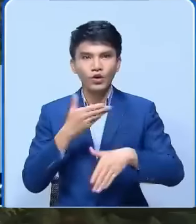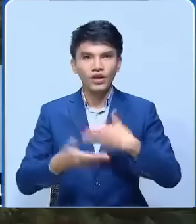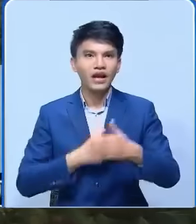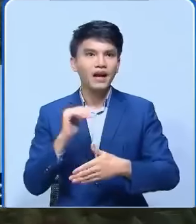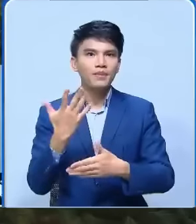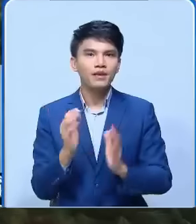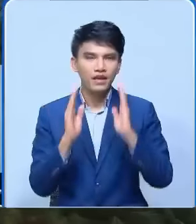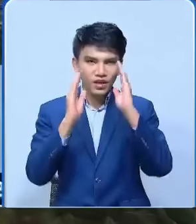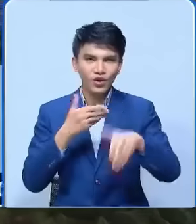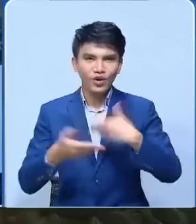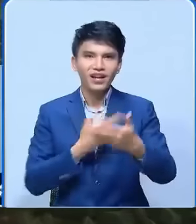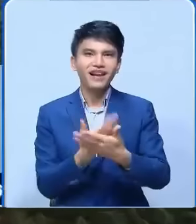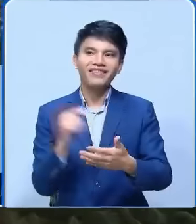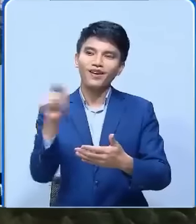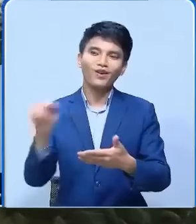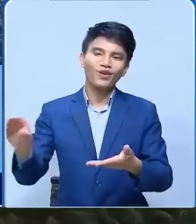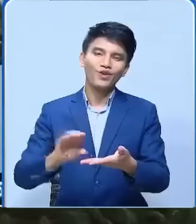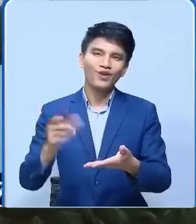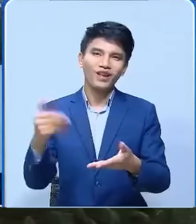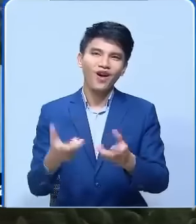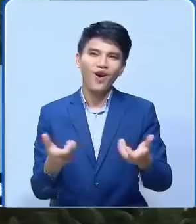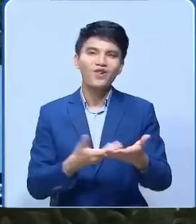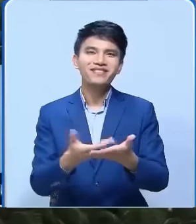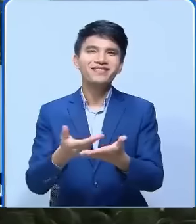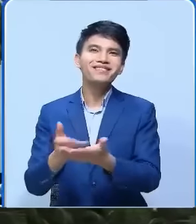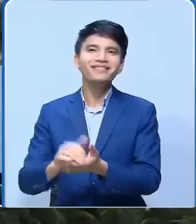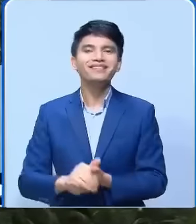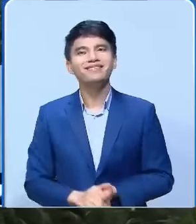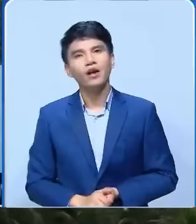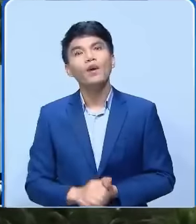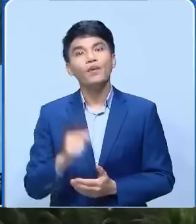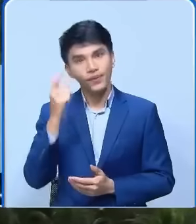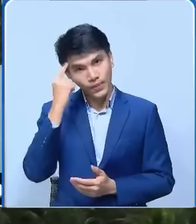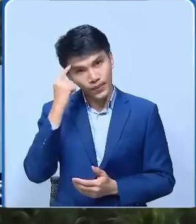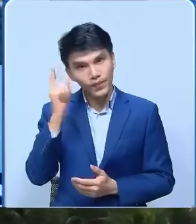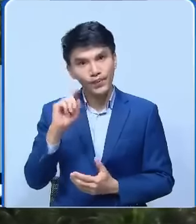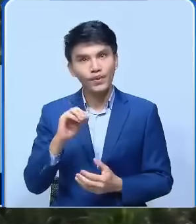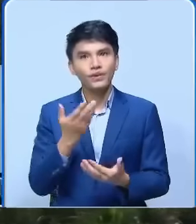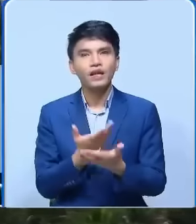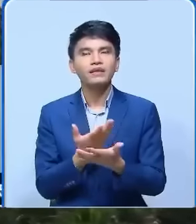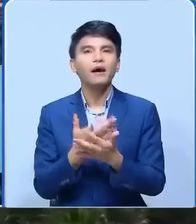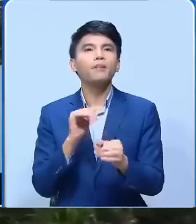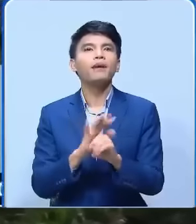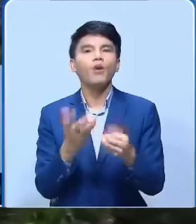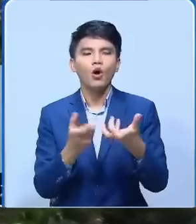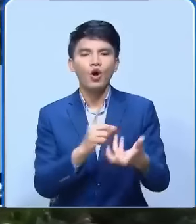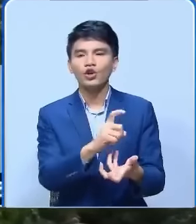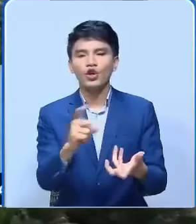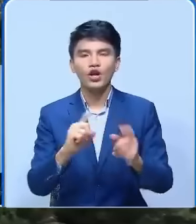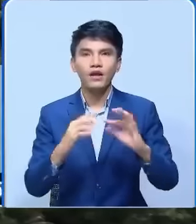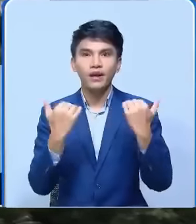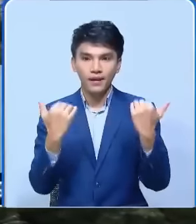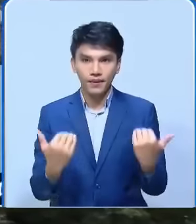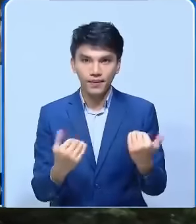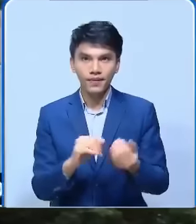ไปกดเงินกันหมด ไม่ ไปซื้อของนะซื้อของเข้าบ้านก็รู้แหละว่ามันอาจจะไม่ได้พอกับของที่มันเสียหายไปแต่อย่างน้อยมันก็เ